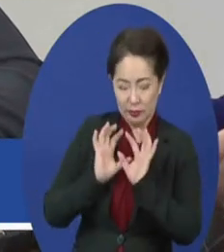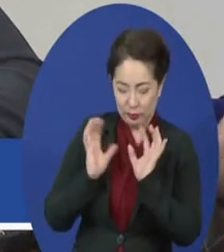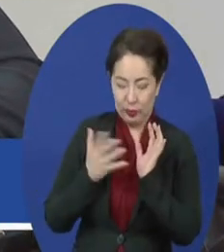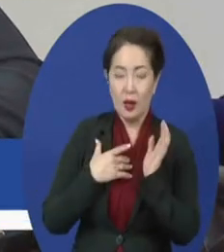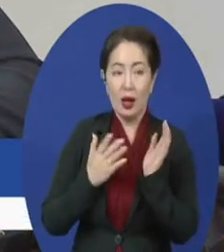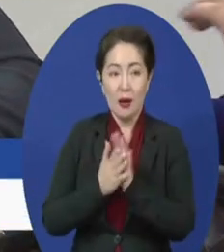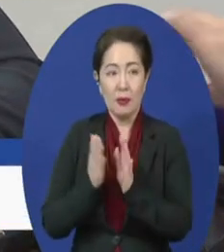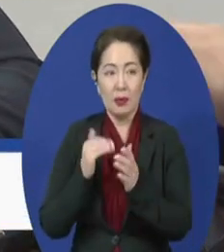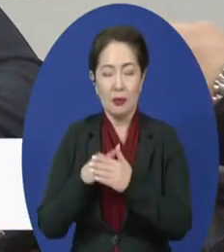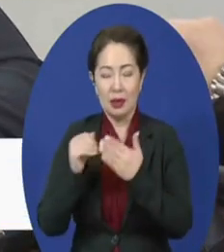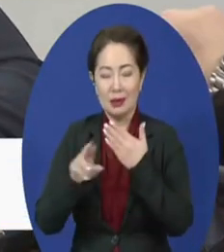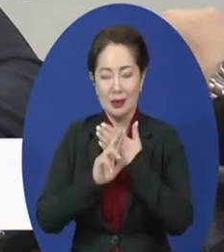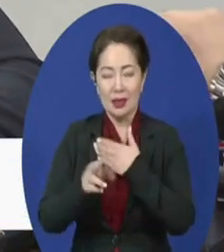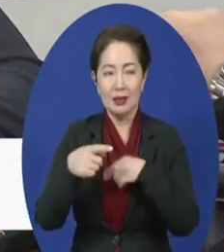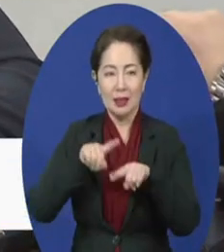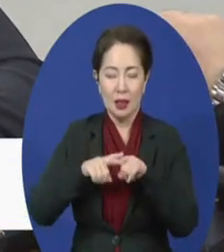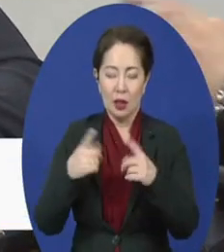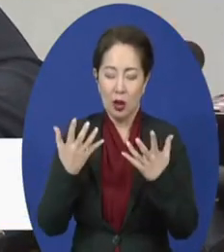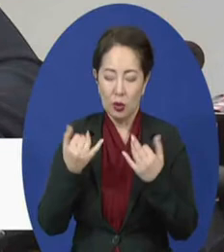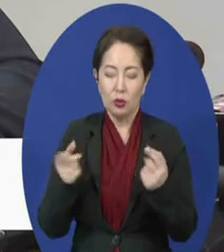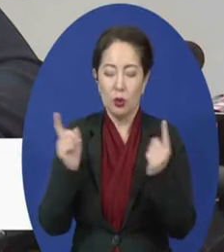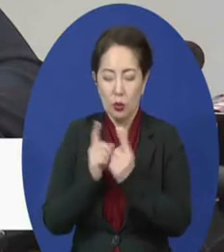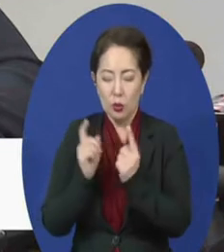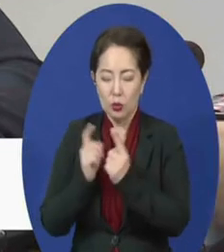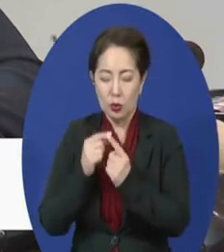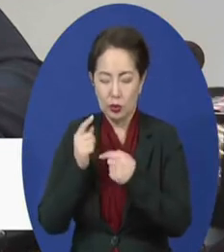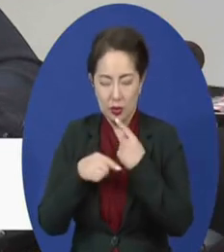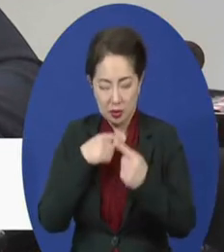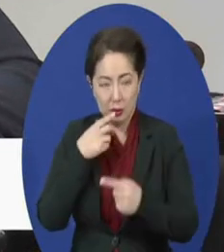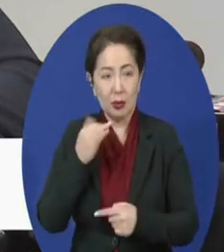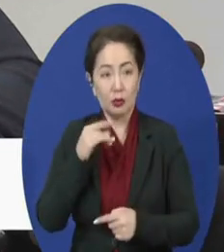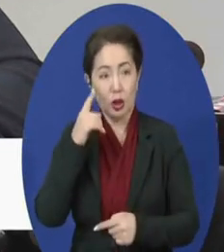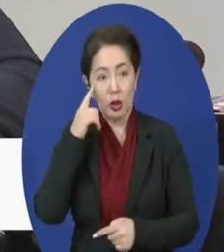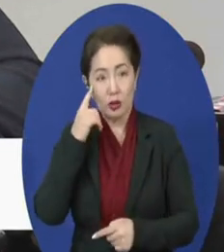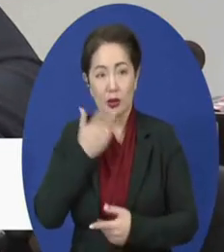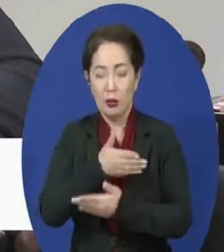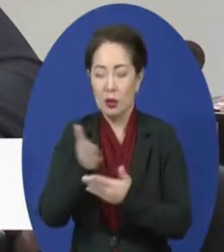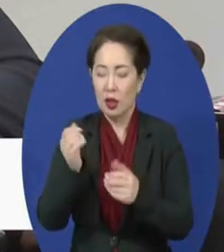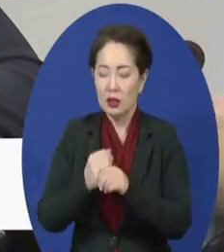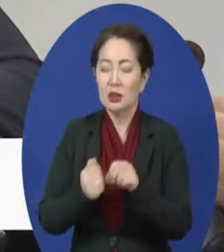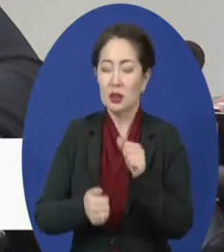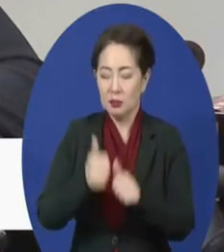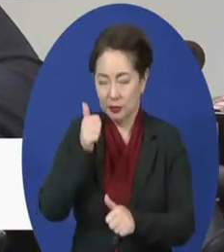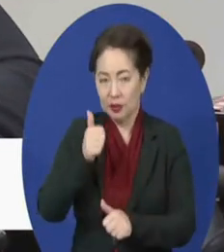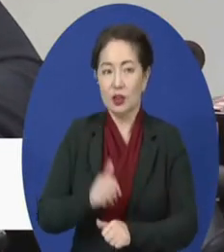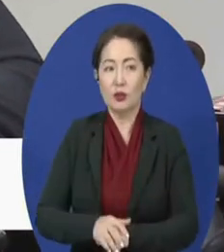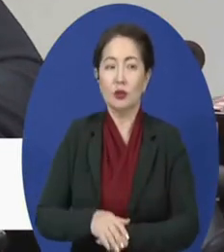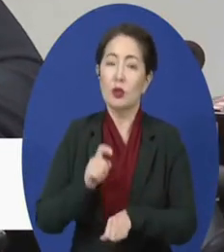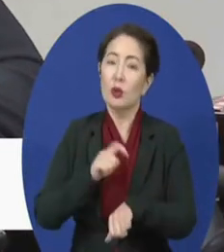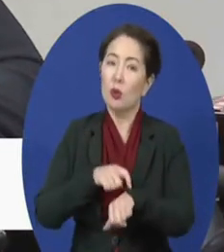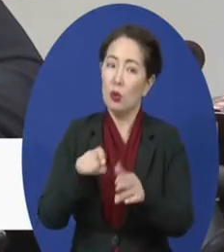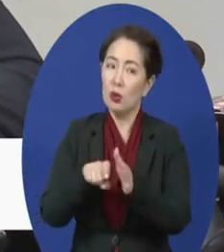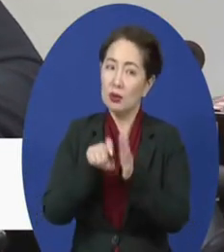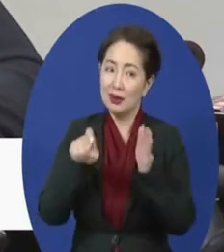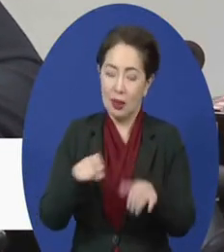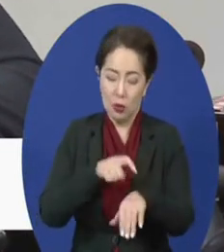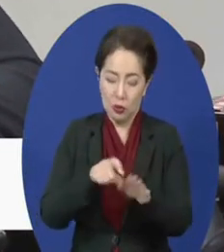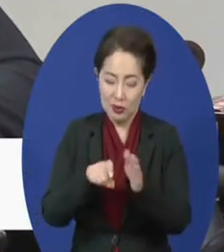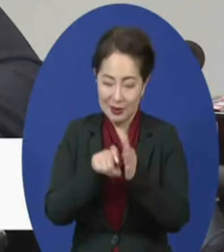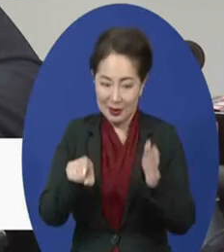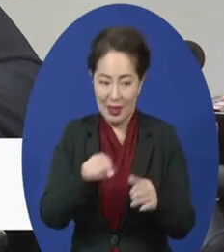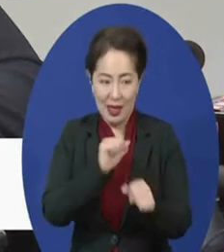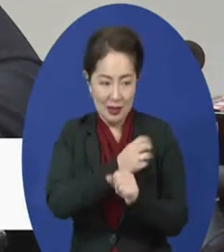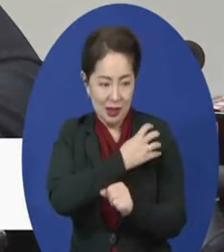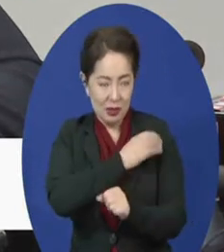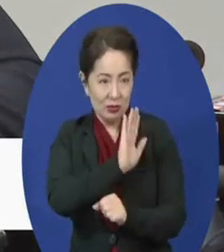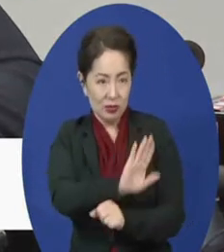болтуудаар хурцсан үйлчлэлт бод болно гэж ойлгож байна. Тэгээд та бүхний ажилд амжилтсэн. Хугацаанда бид нэр хариуцсан ажилдаа